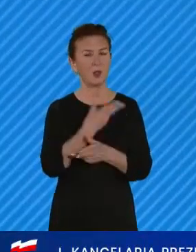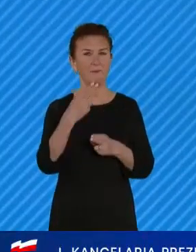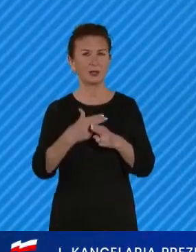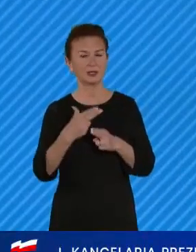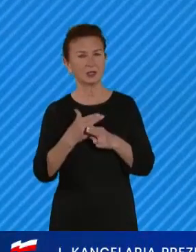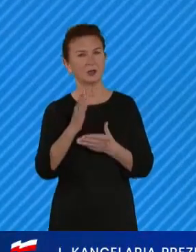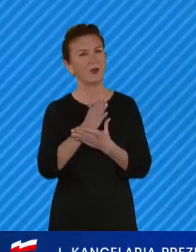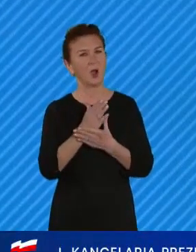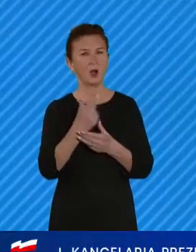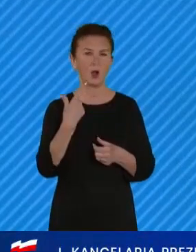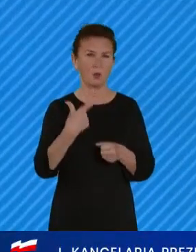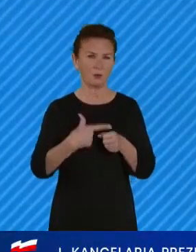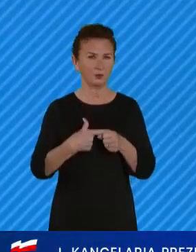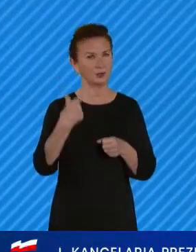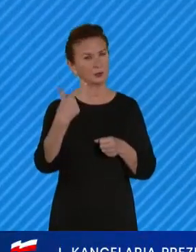około